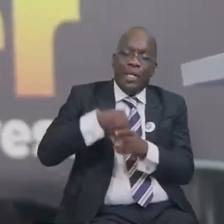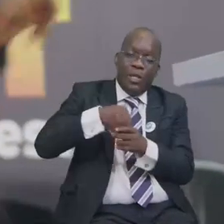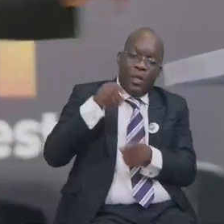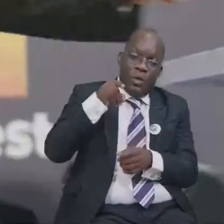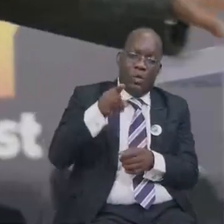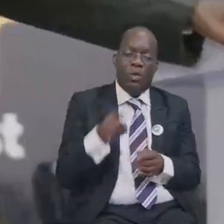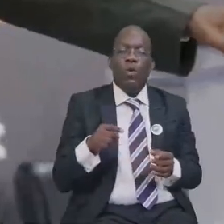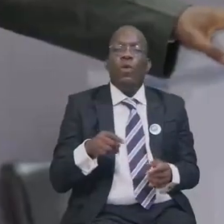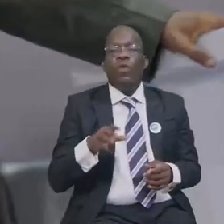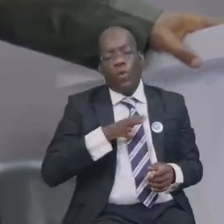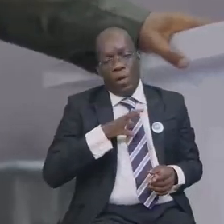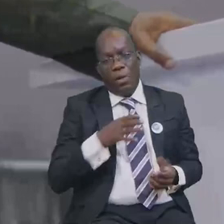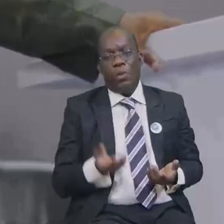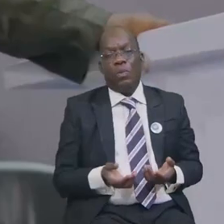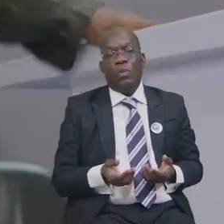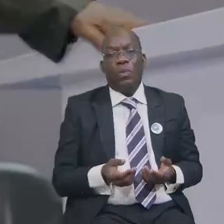D'accord.